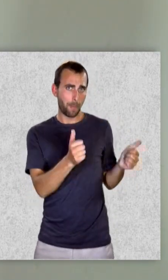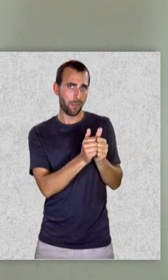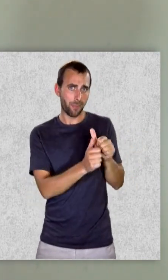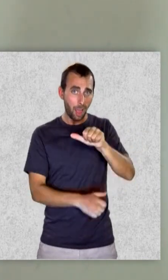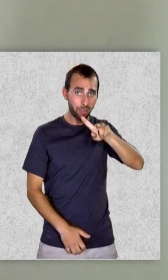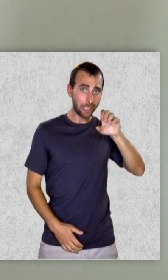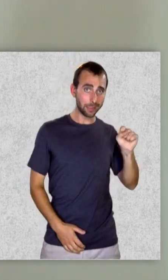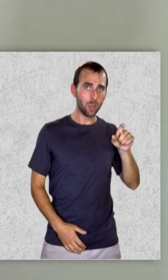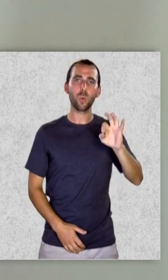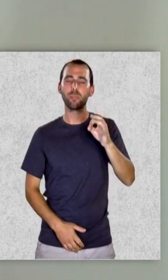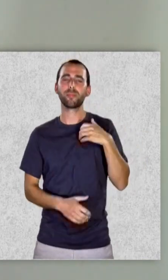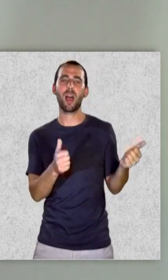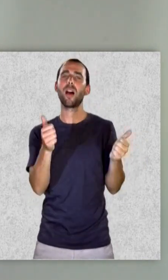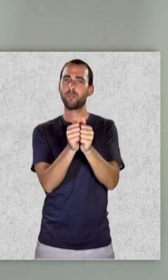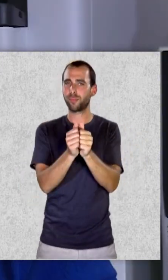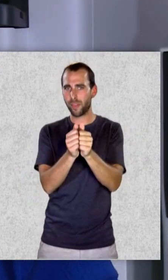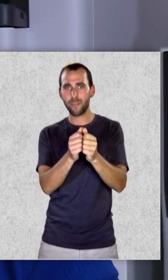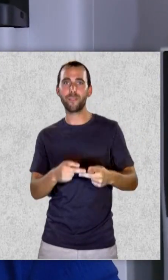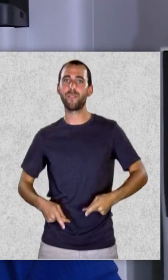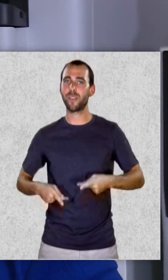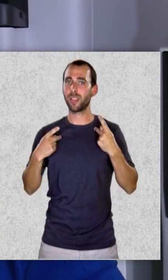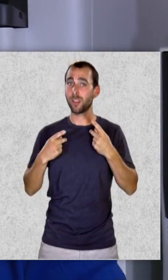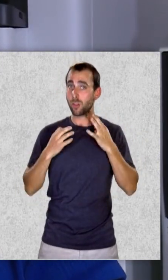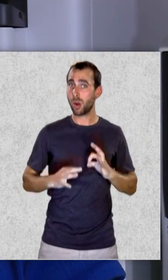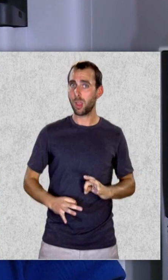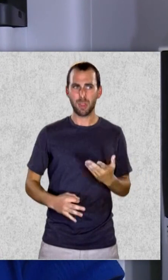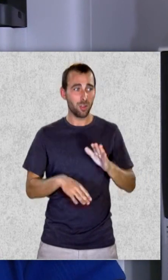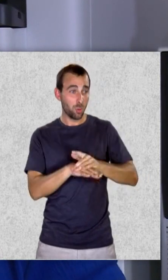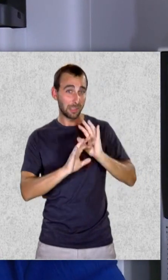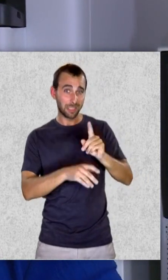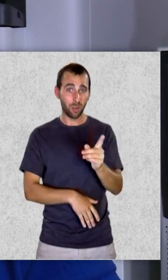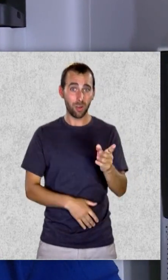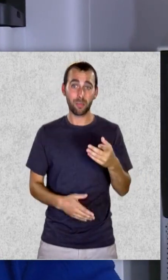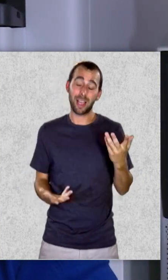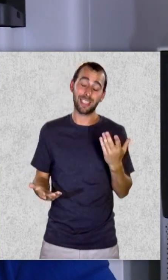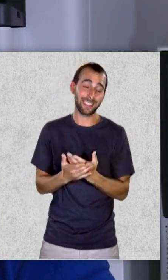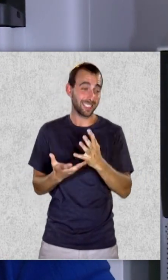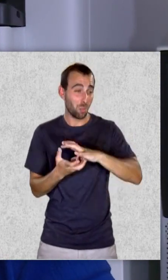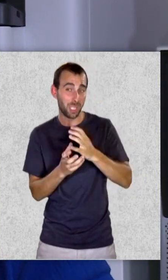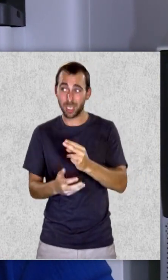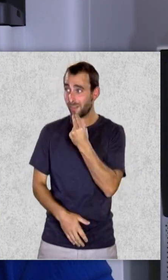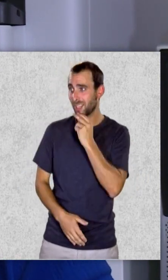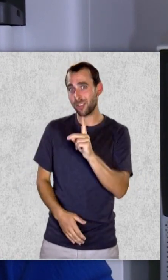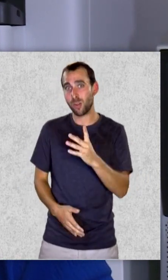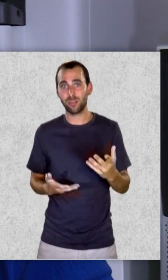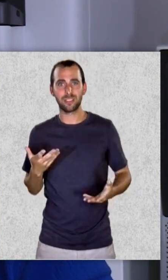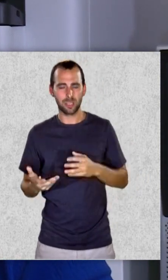auxiliaire, c'est ça? Qui peut être là, mais elle ne signe pas. Voilà. Donc, c'est compliqué. C'est pas efficace. C'est pas